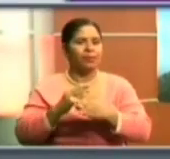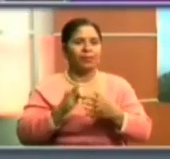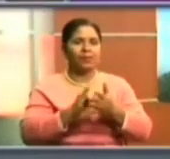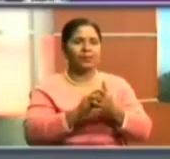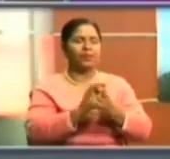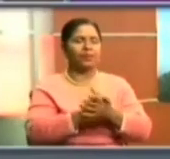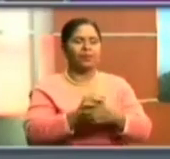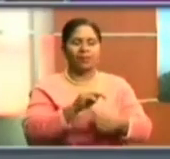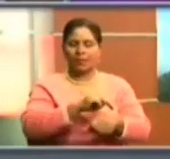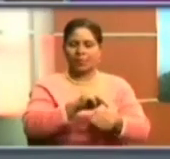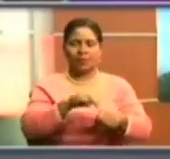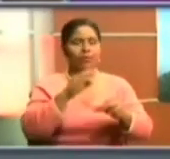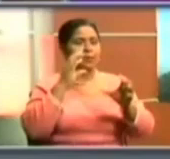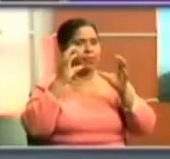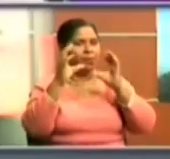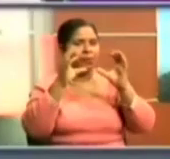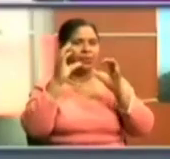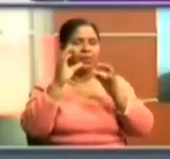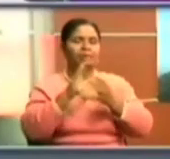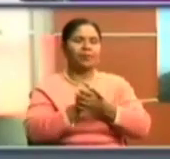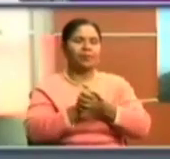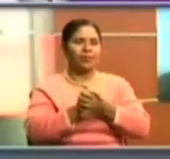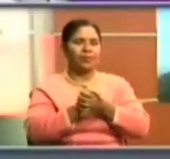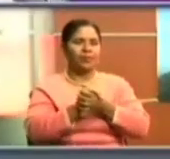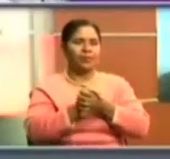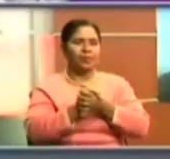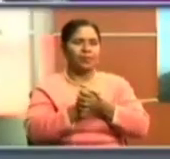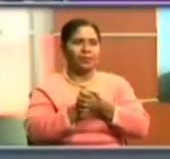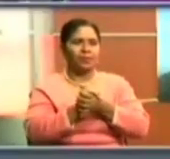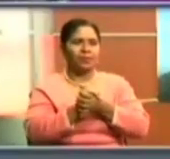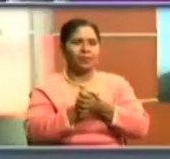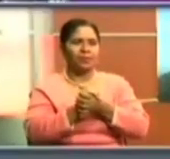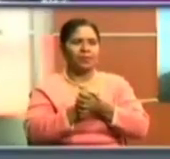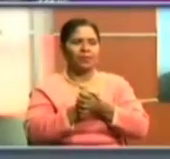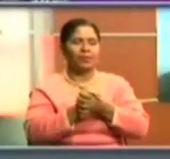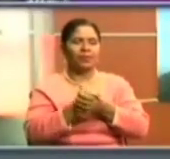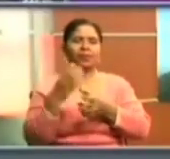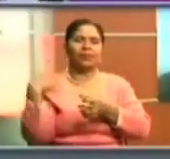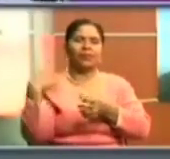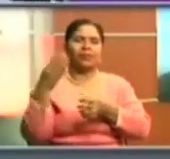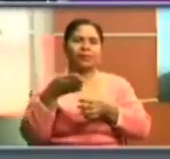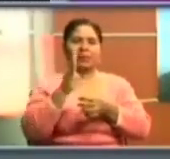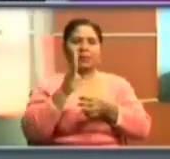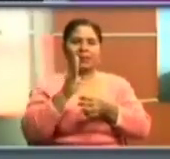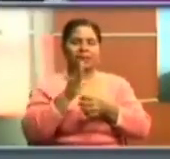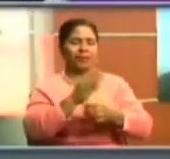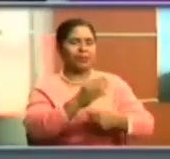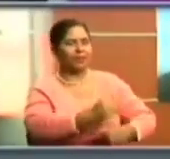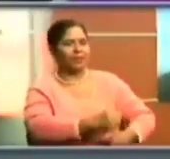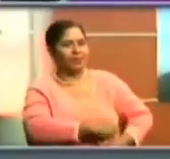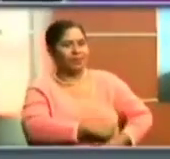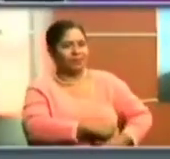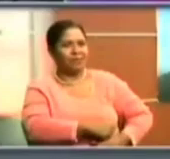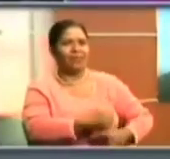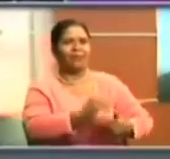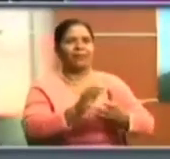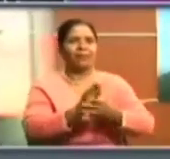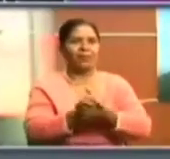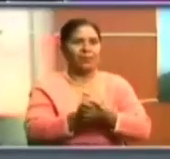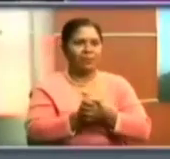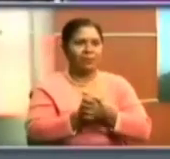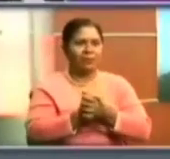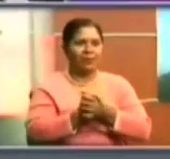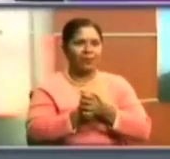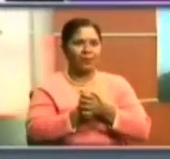Denis, ministre Kilti à Communication Limon Toussaint, à commandant en chef intérimaire au état-major